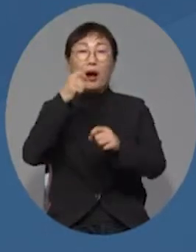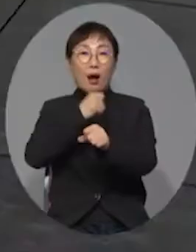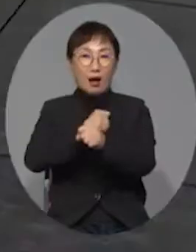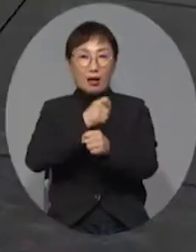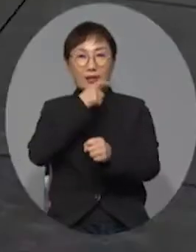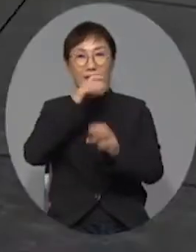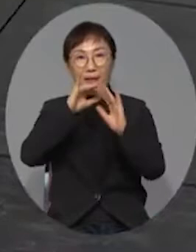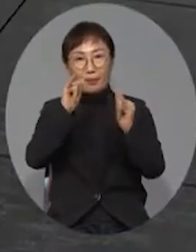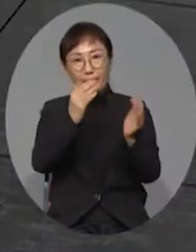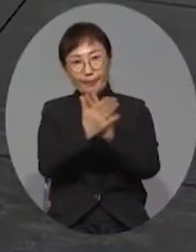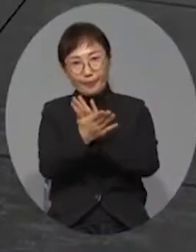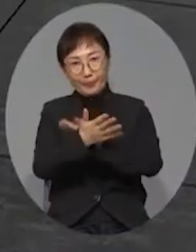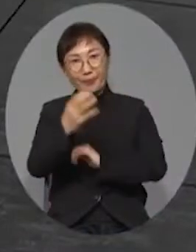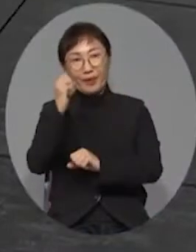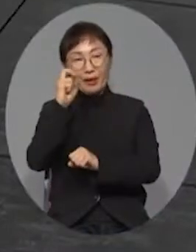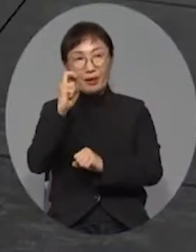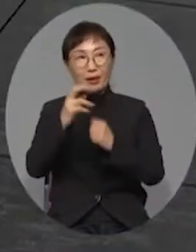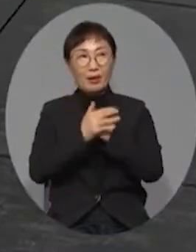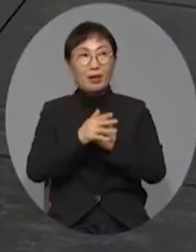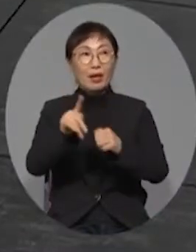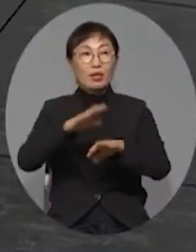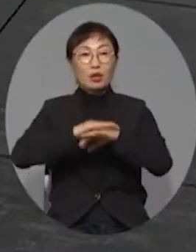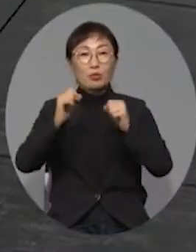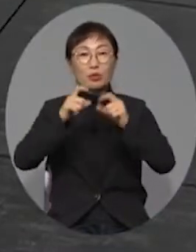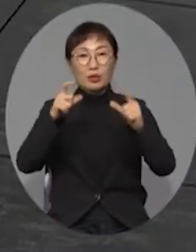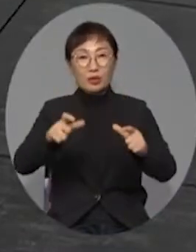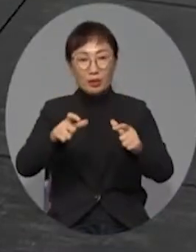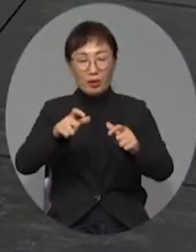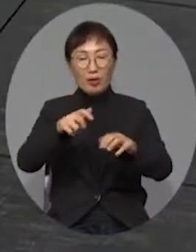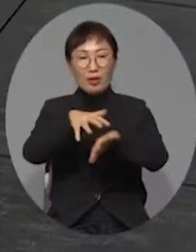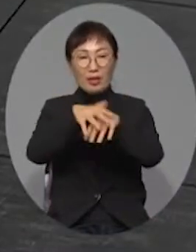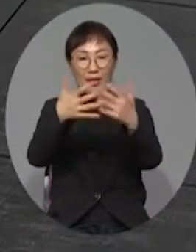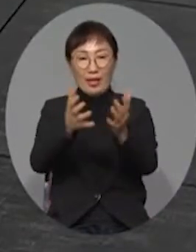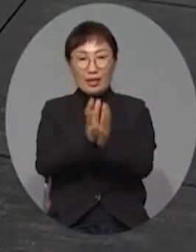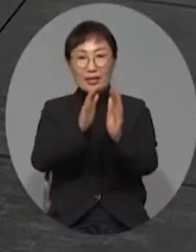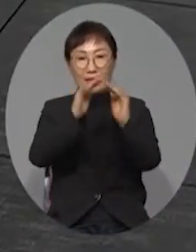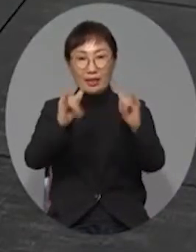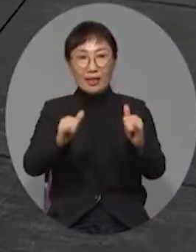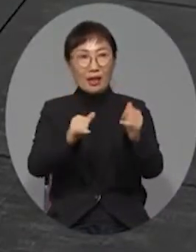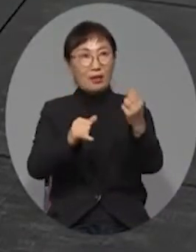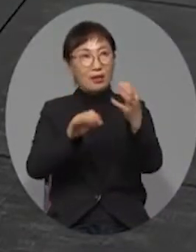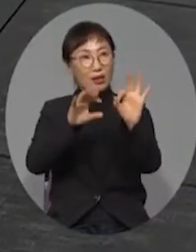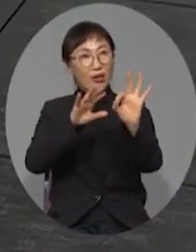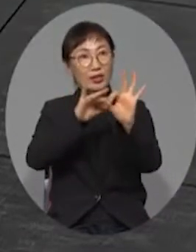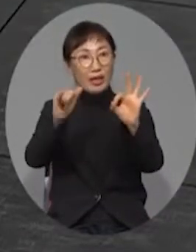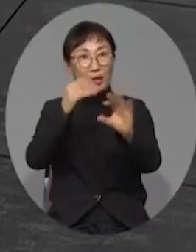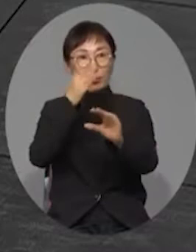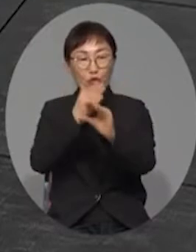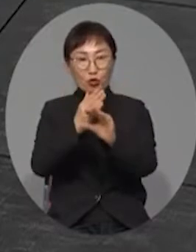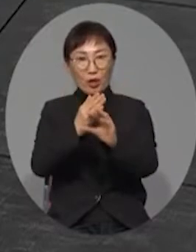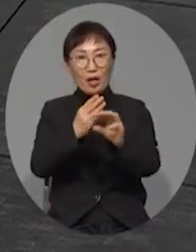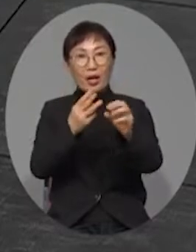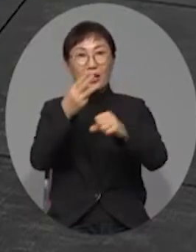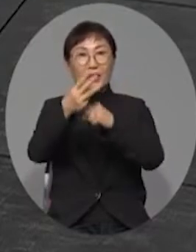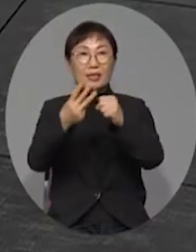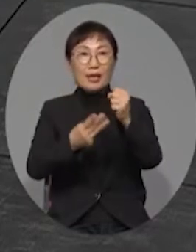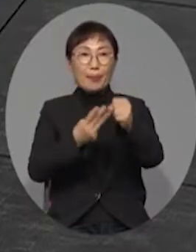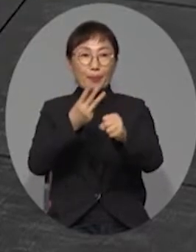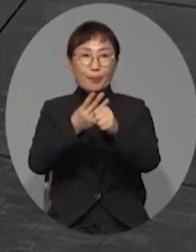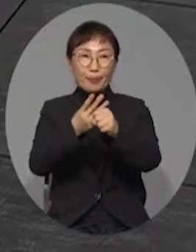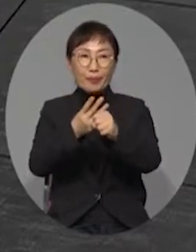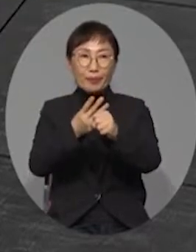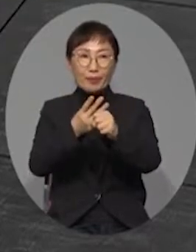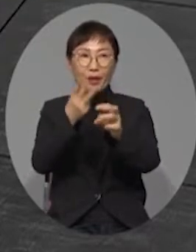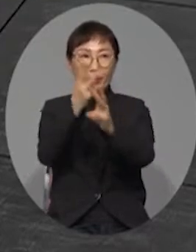예고했습니다. 이에 따라 도내 민주당 소속 현직 단체장 10명 가운데 3선 연임 제한으로